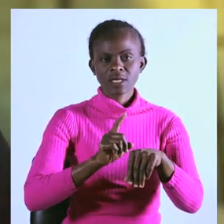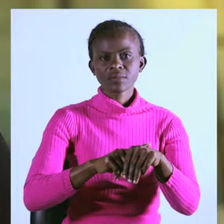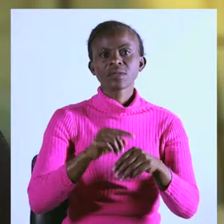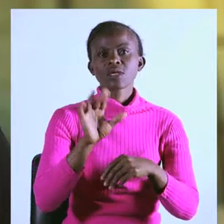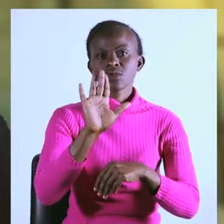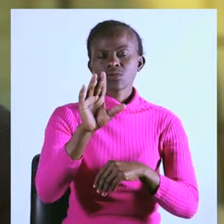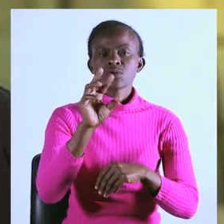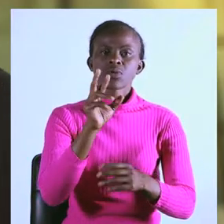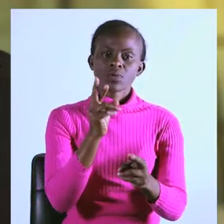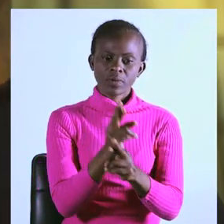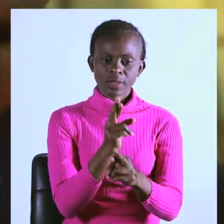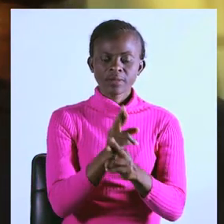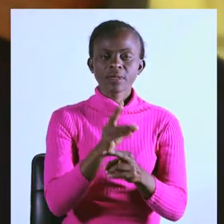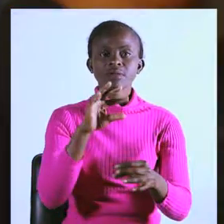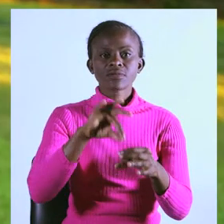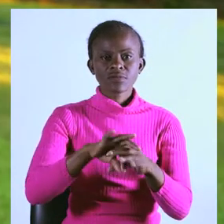It hours